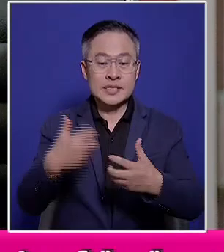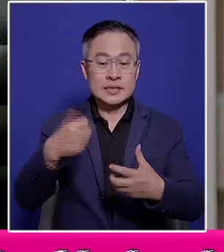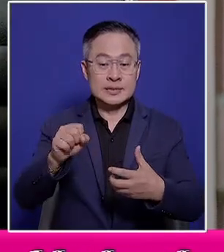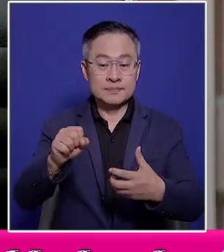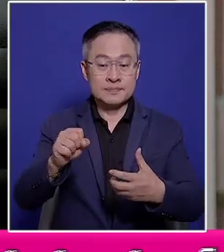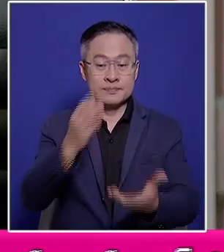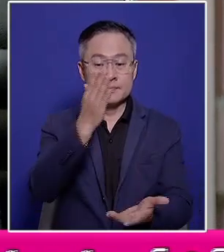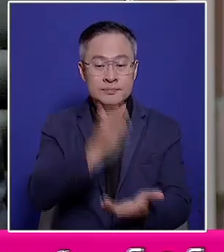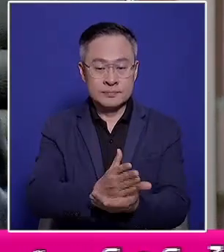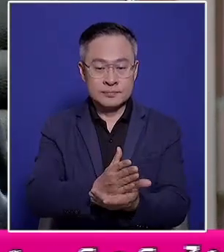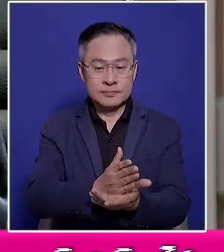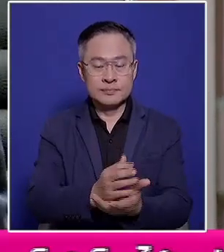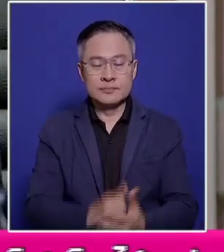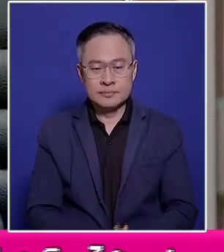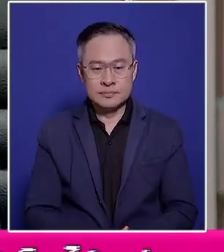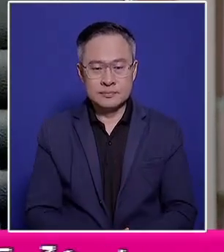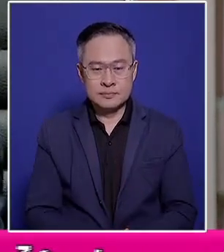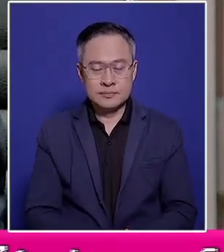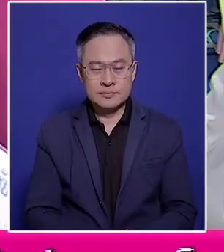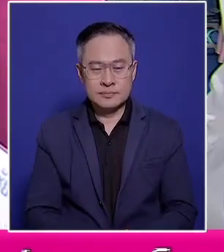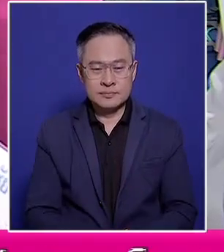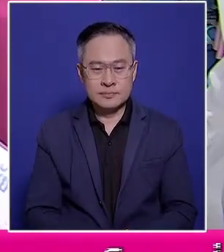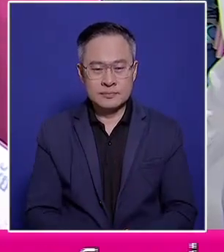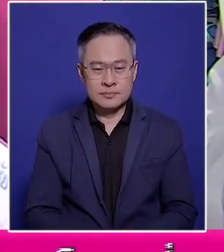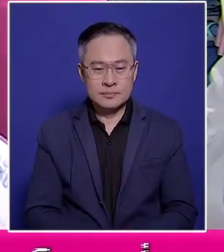ประธานกรรมการจับได้หลัก10